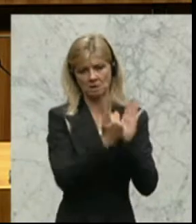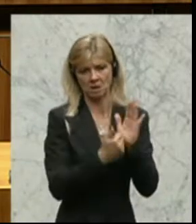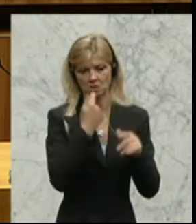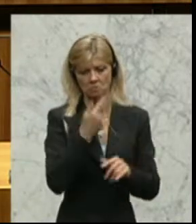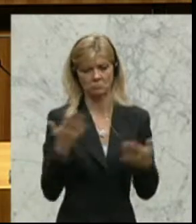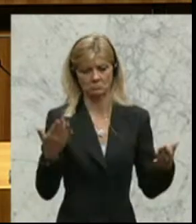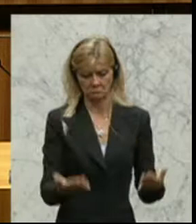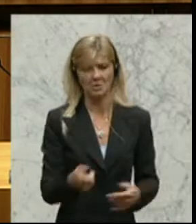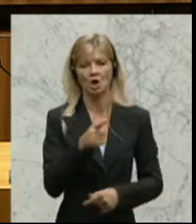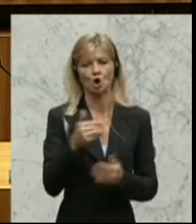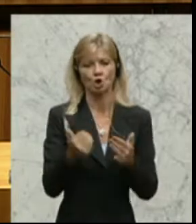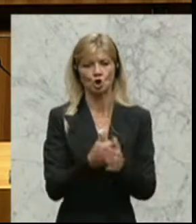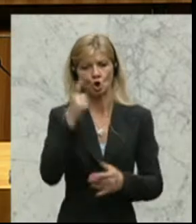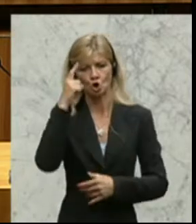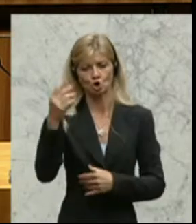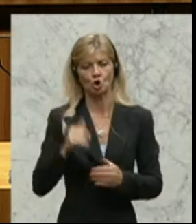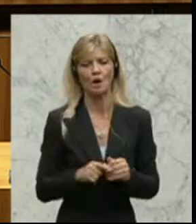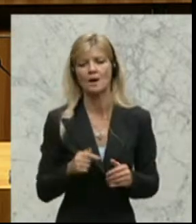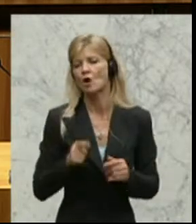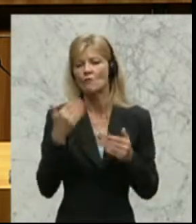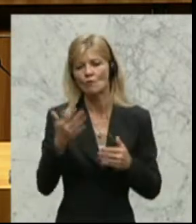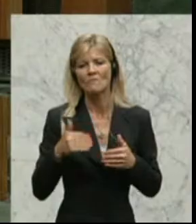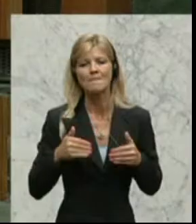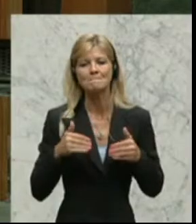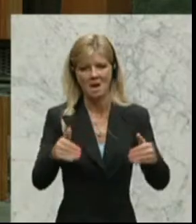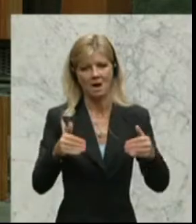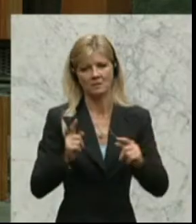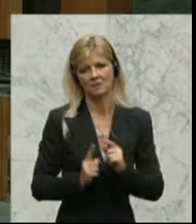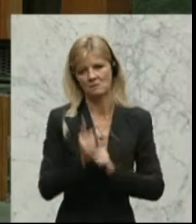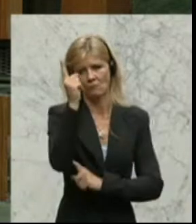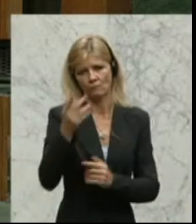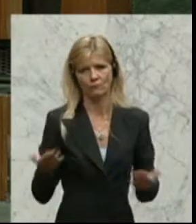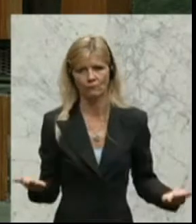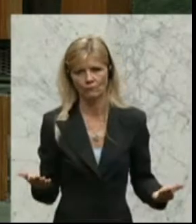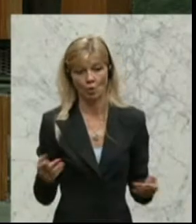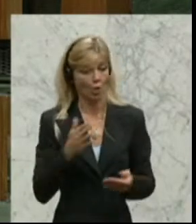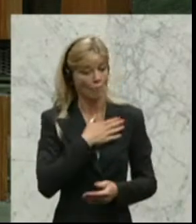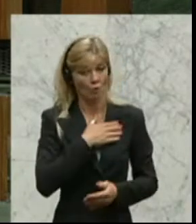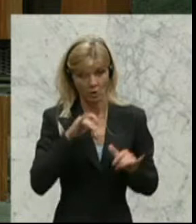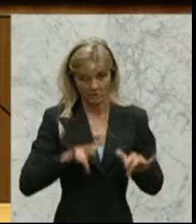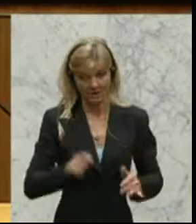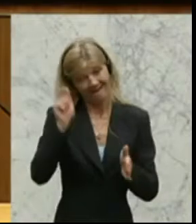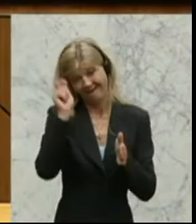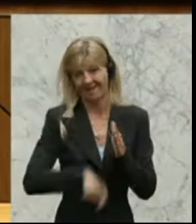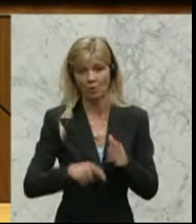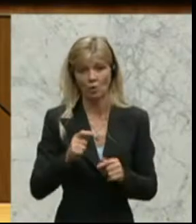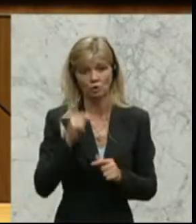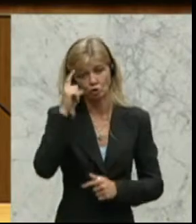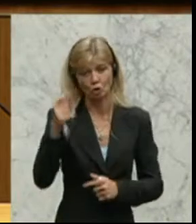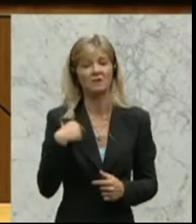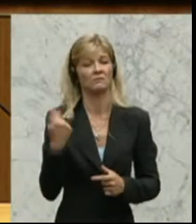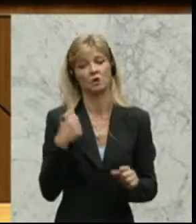trotz dieser Rekordsteuern, die wir jetzt in diesem Land erleben, erleben wir auch Rekordschulden. Und was mir bei dieser